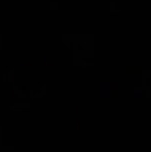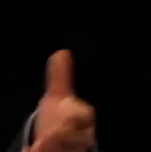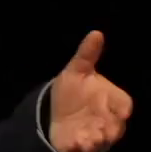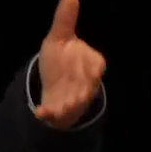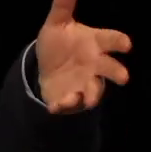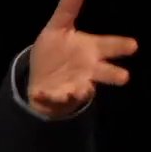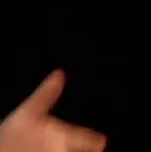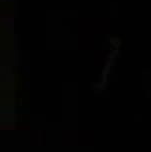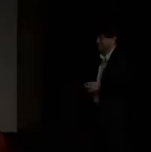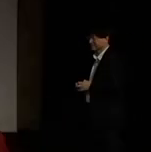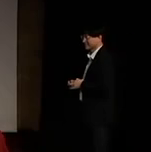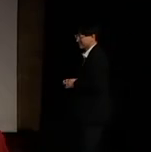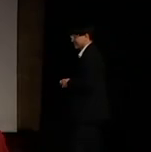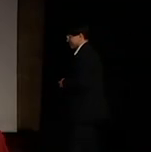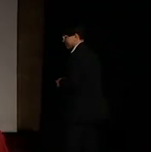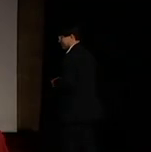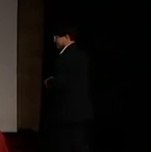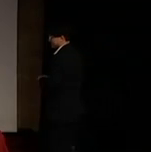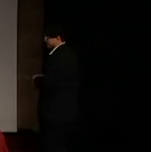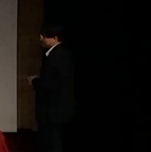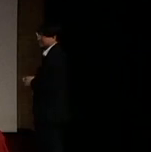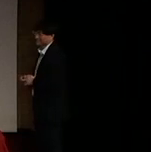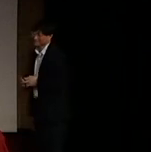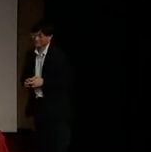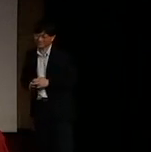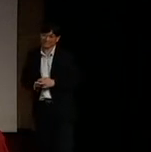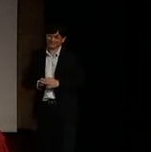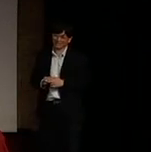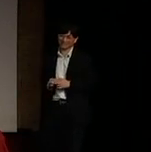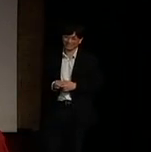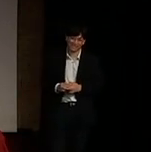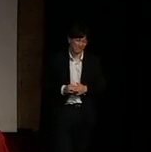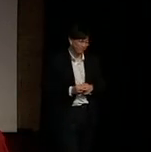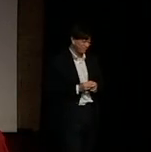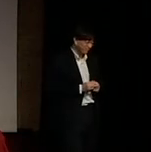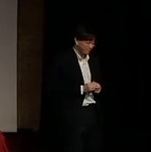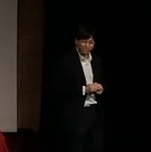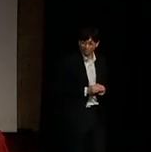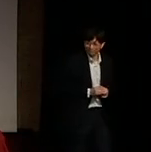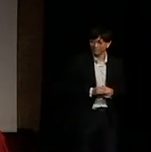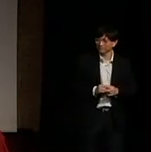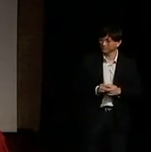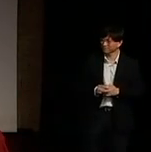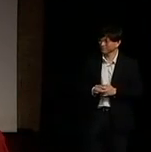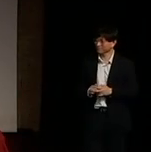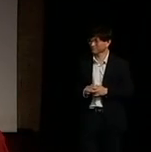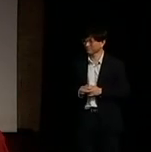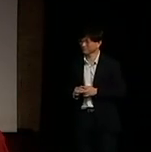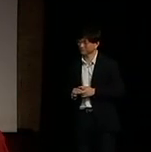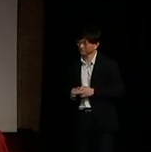senò Vai via poi così Va bene allora non ci vuole salutare Ha